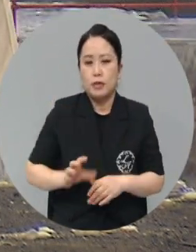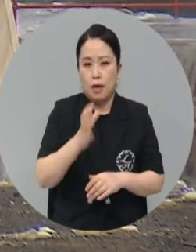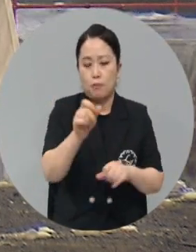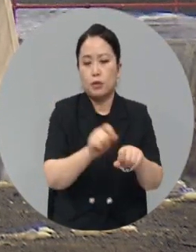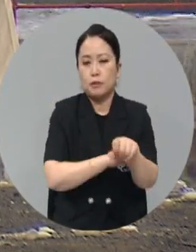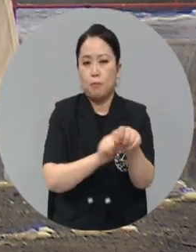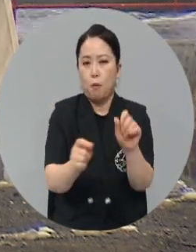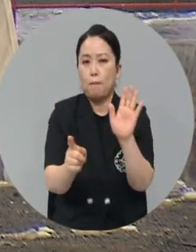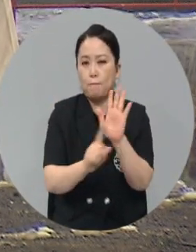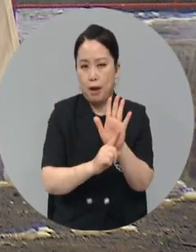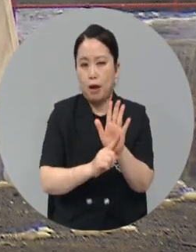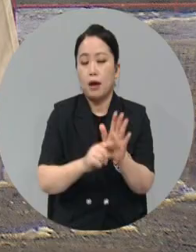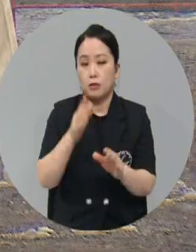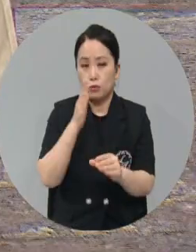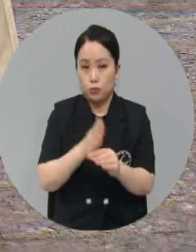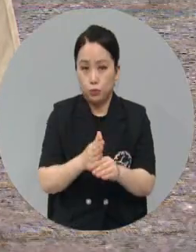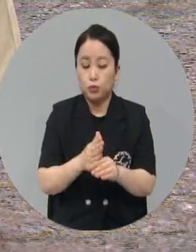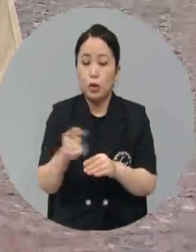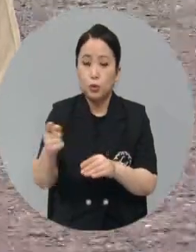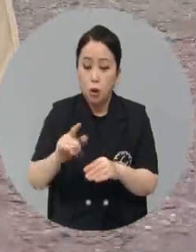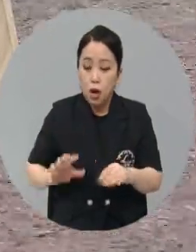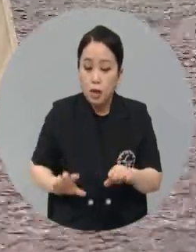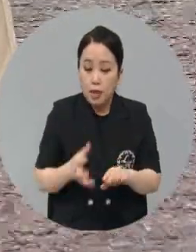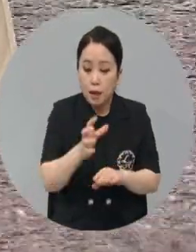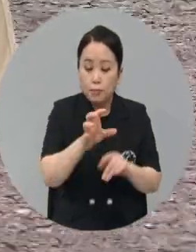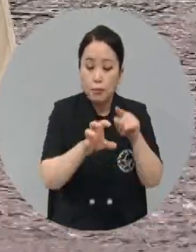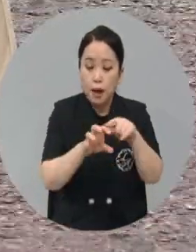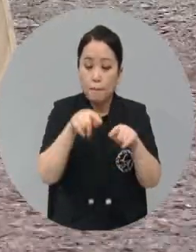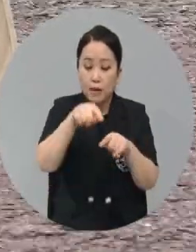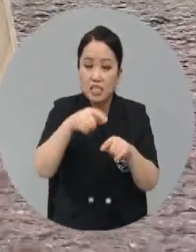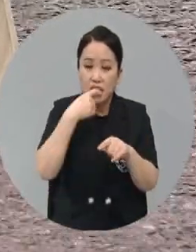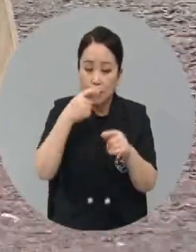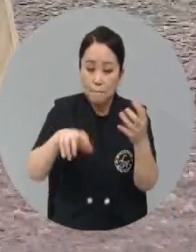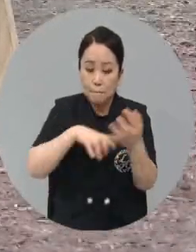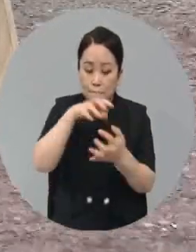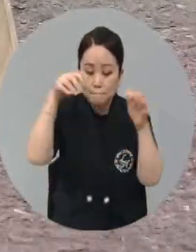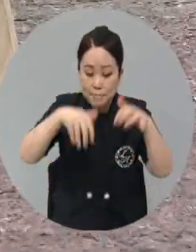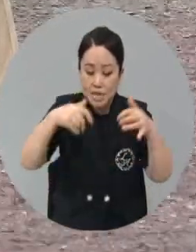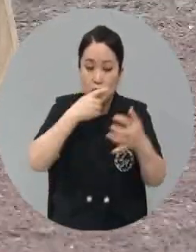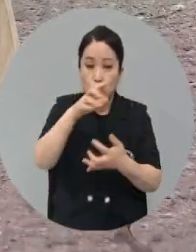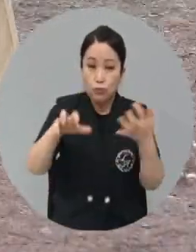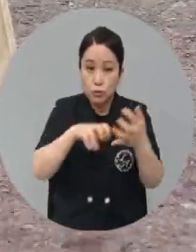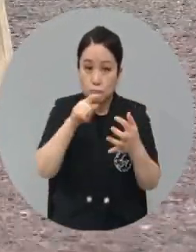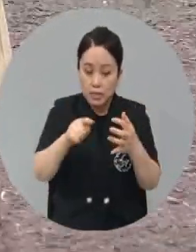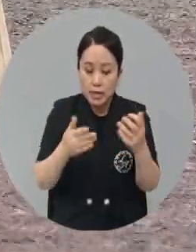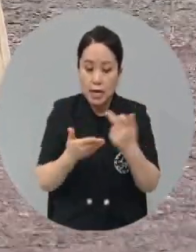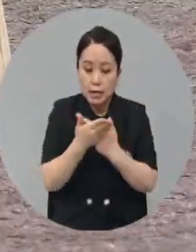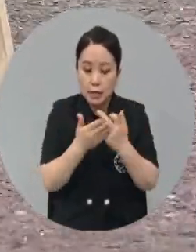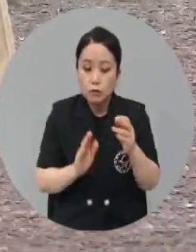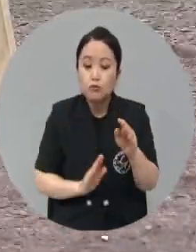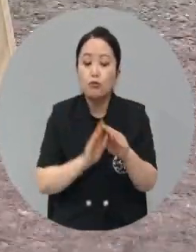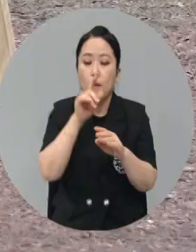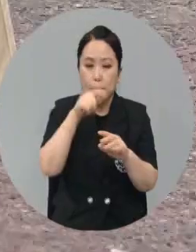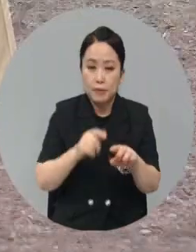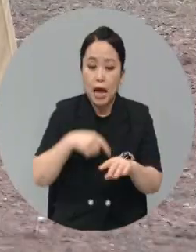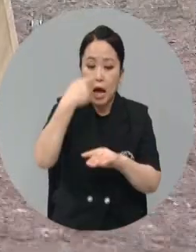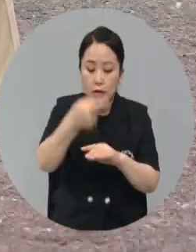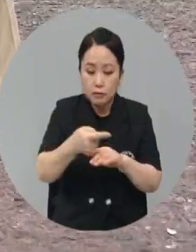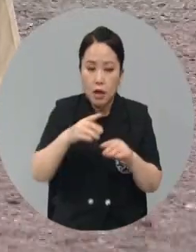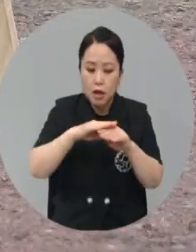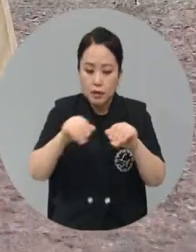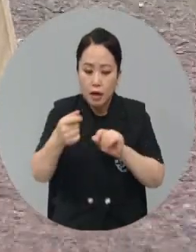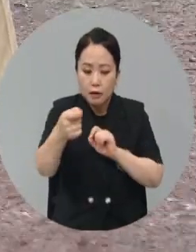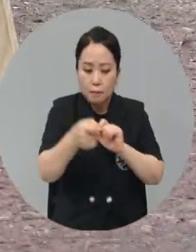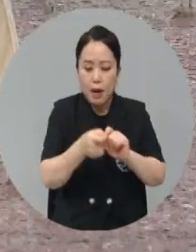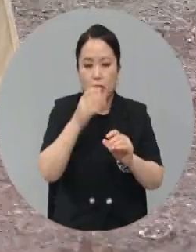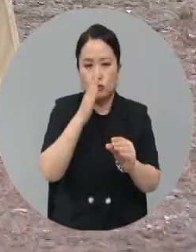태풍특보가 확대되겠습니다. 태풍의 앞자락에서 만들어진 비구름이 이제 제주를 넘어서 내륙에도 닿고 있는 모습입니다.